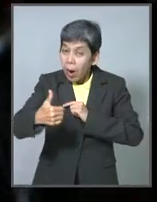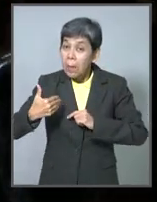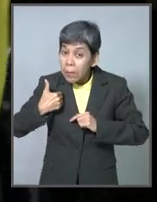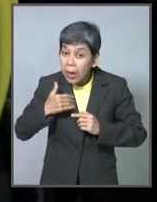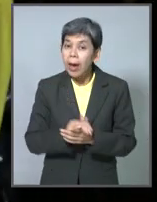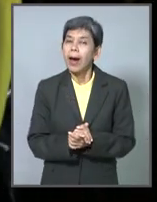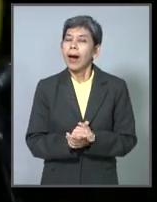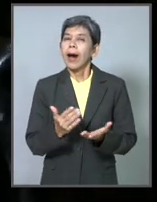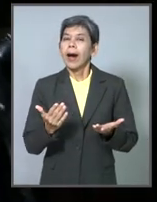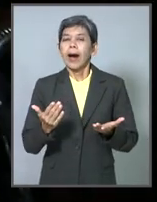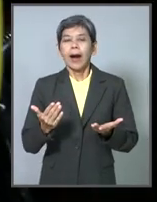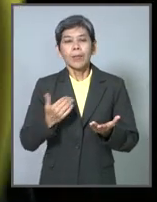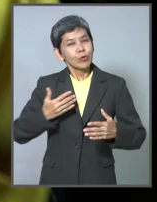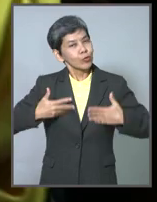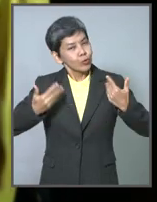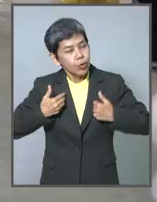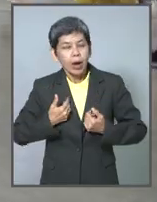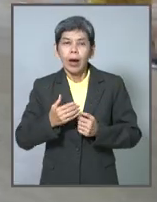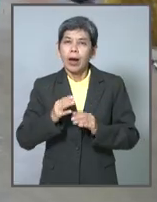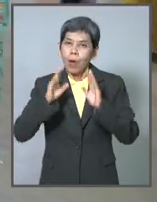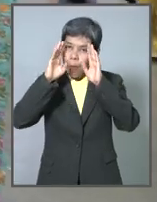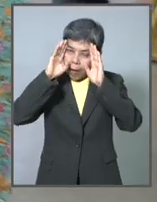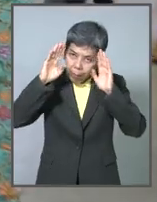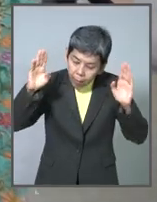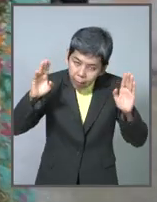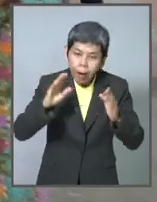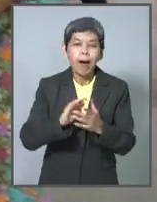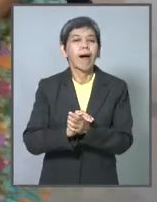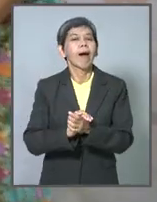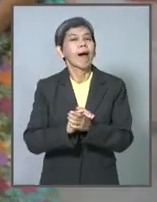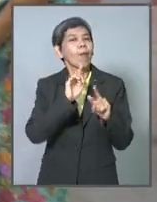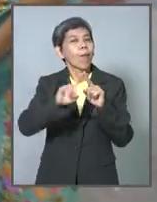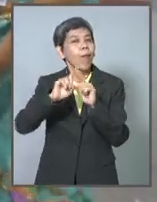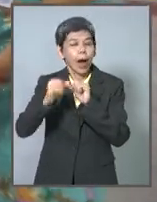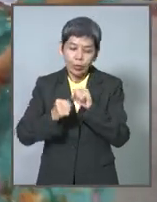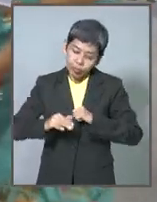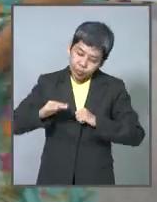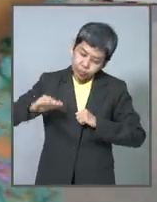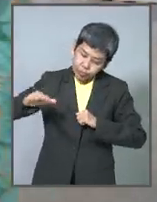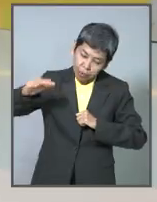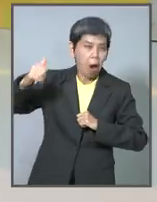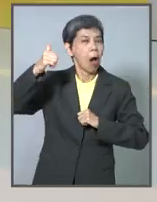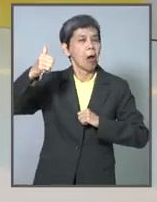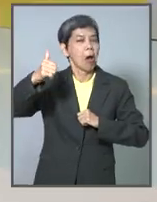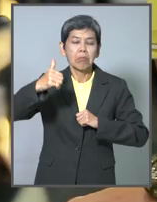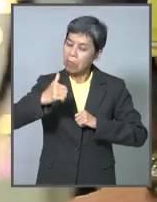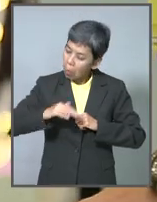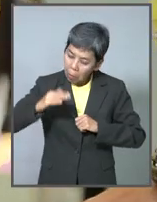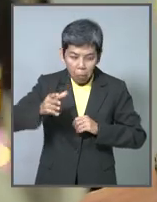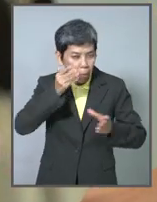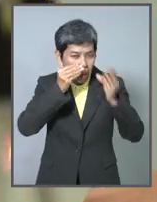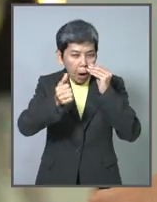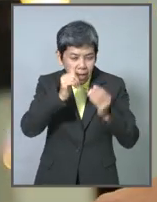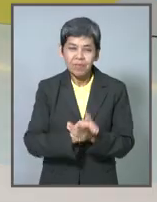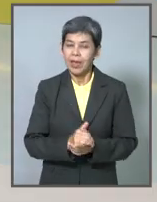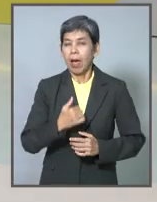ะคะได้ทั้งเขาเรียกว่าอะไรอ่ะสนุกสนานด้วยได้ความรู้ด้วยนะคะแบบได้ทุกเพศทุกวัยเลยตั้งแต่แบบเด็กยันแบบผู้สูงอายุ